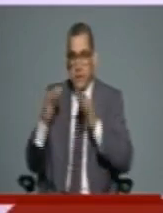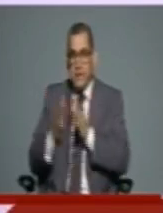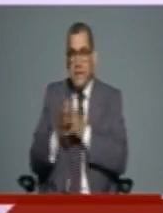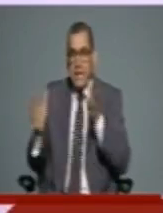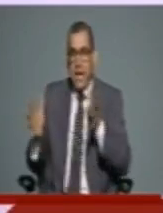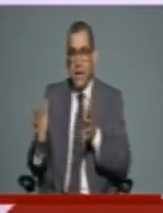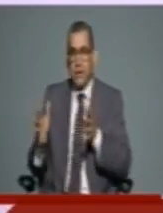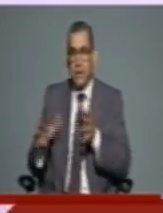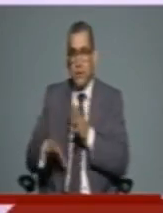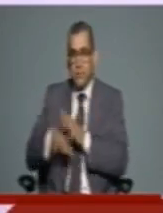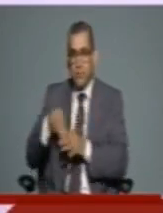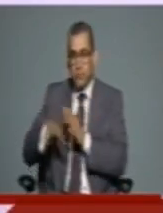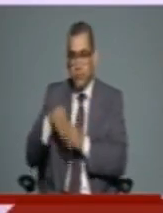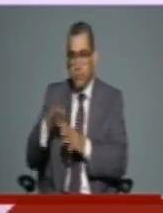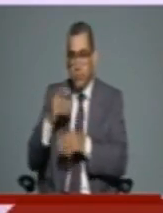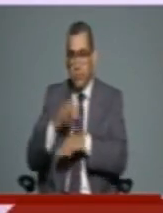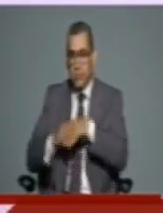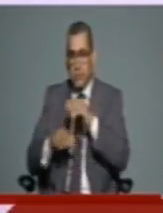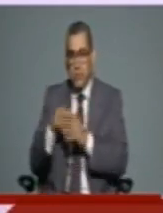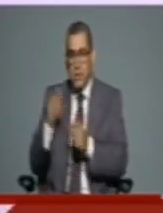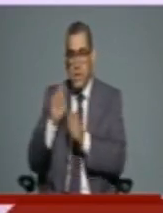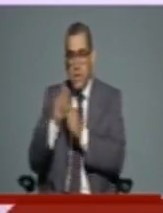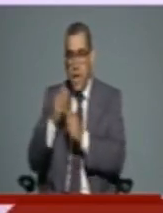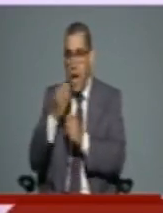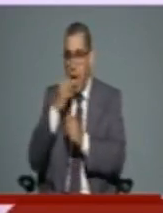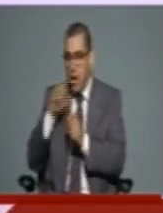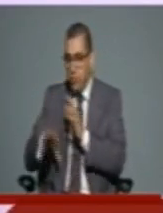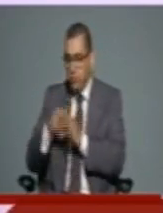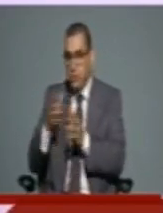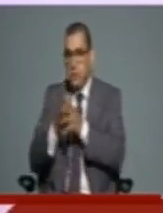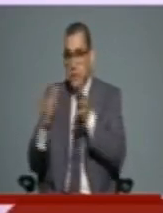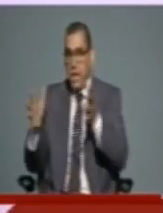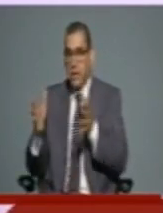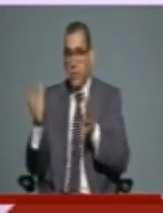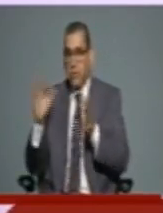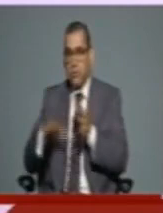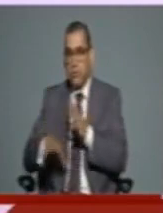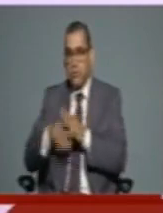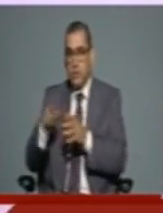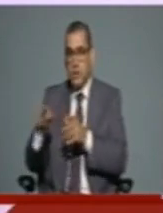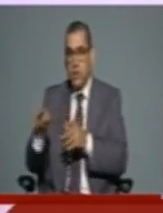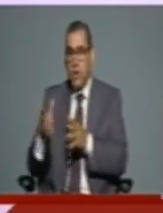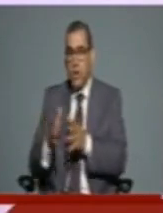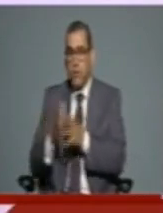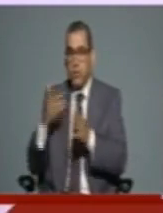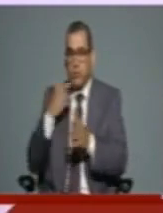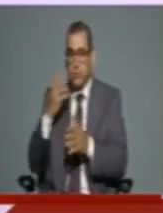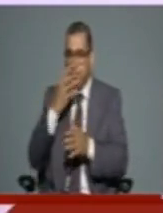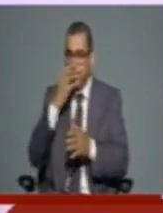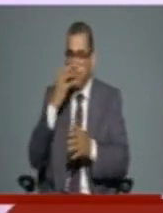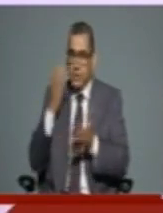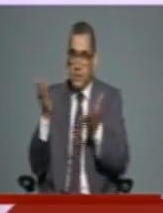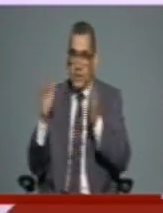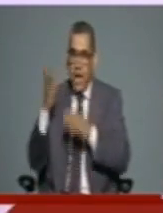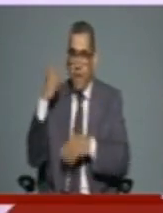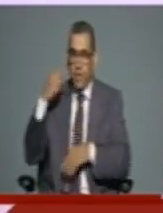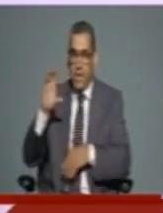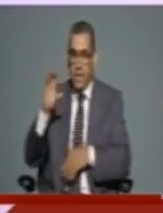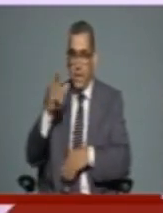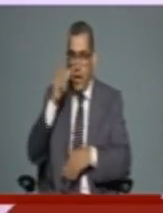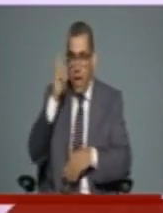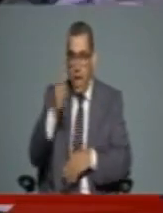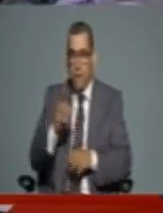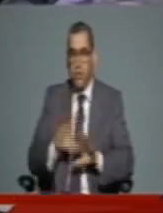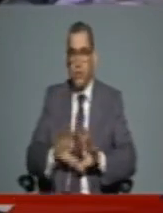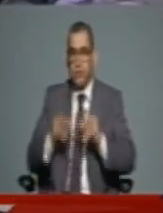التصنيعية اللي عندنا في الصناعات الغذائية. وهنا بس بدي مثال على المطاحن، وسيادتك وجهت بتطوير المطاحن